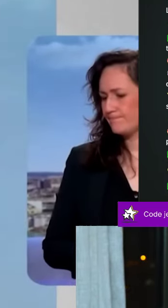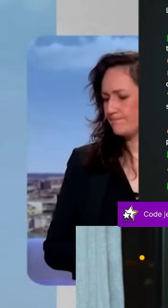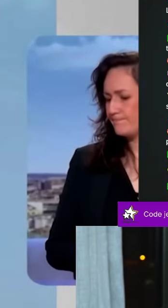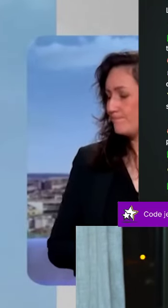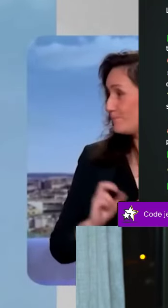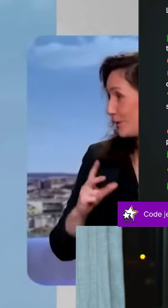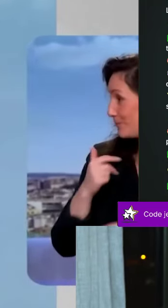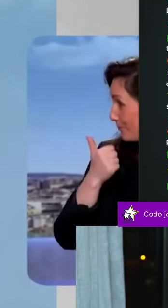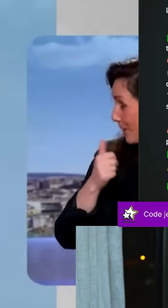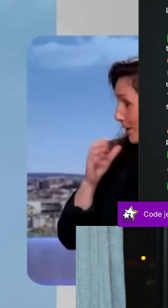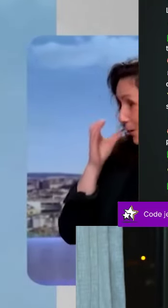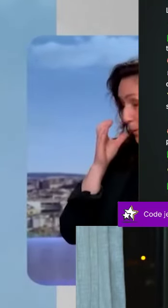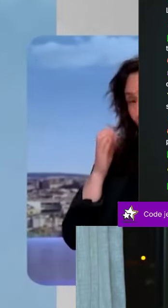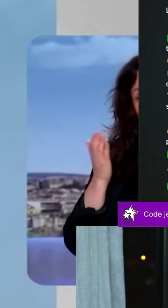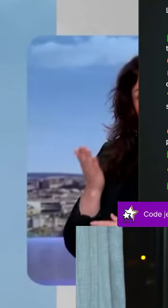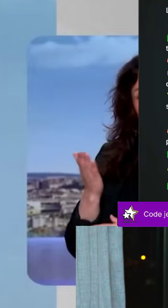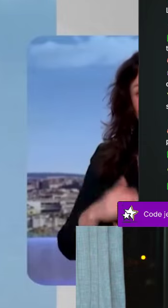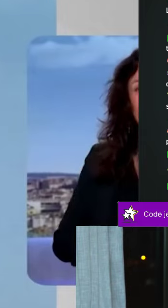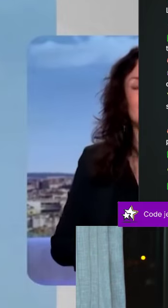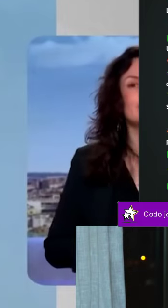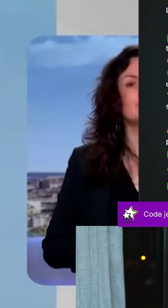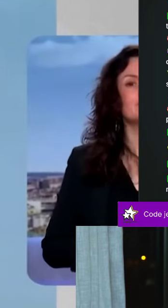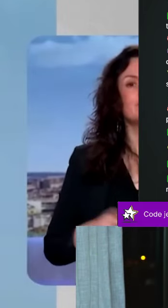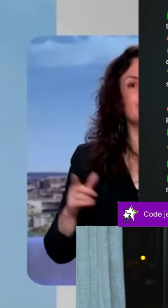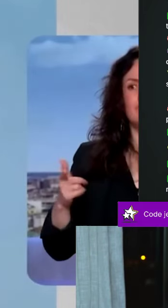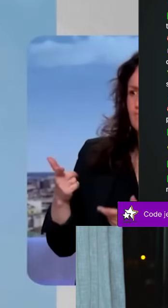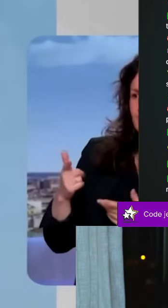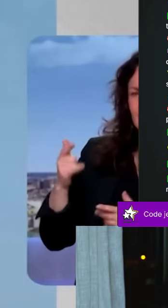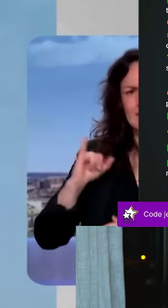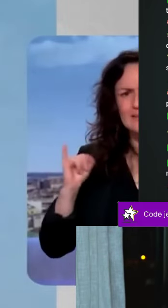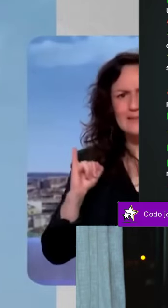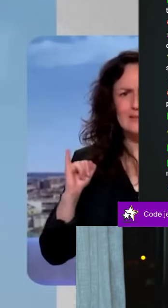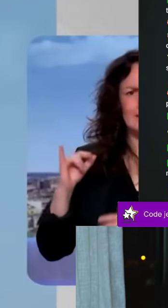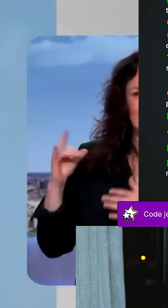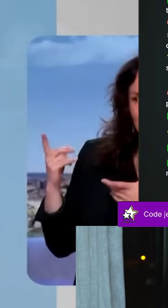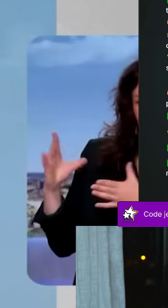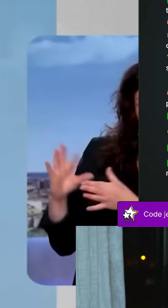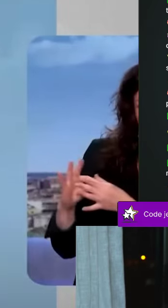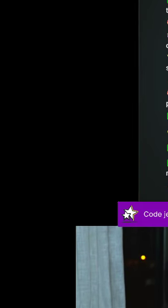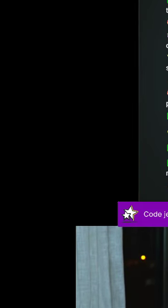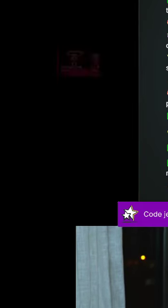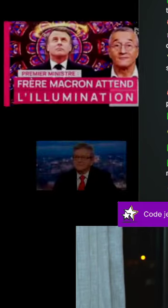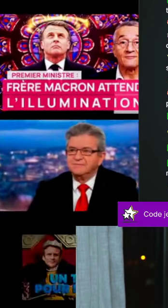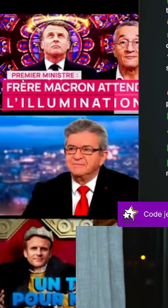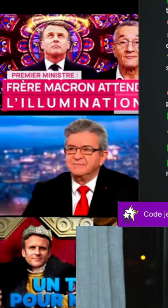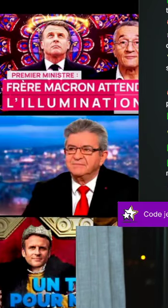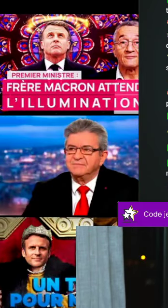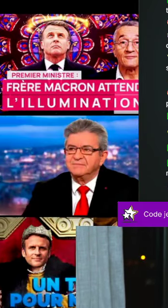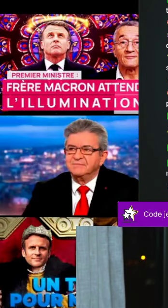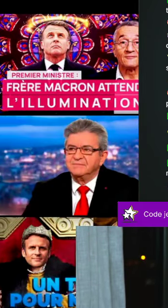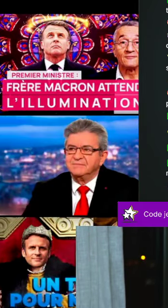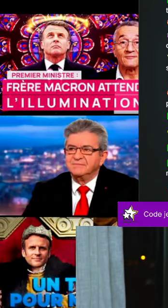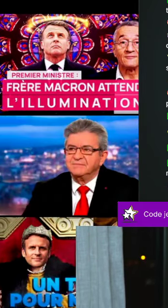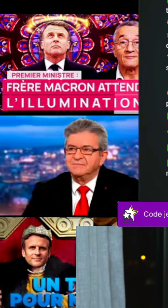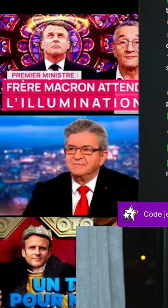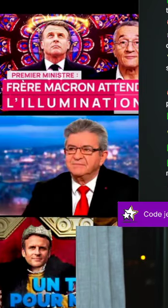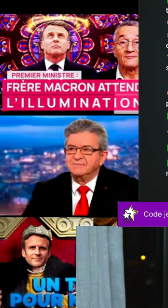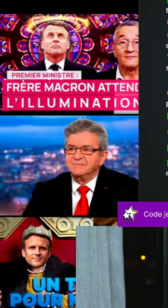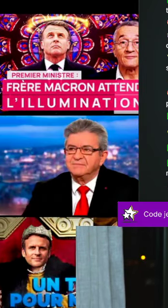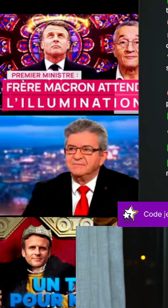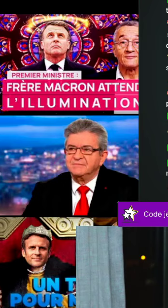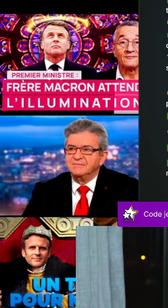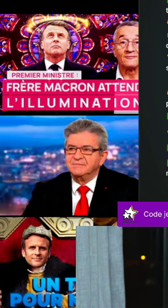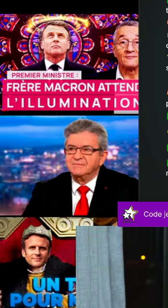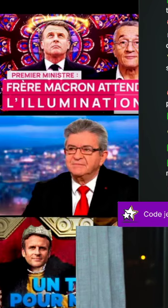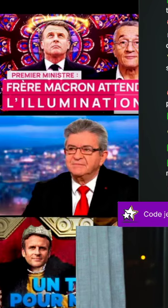lancé par Manuel bpard ce matin c'est camarade alliés on ne sait plus trop du nouveau front populaire merci beaucoup merci ah c'est tout ok ah j'ai cru il allait se faire